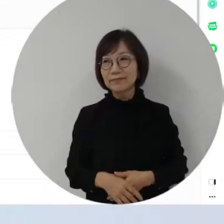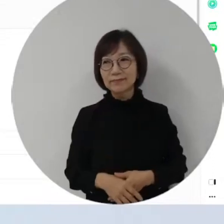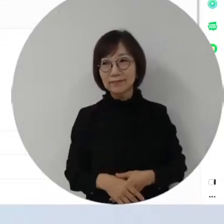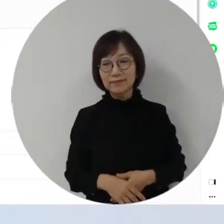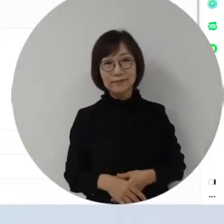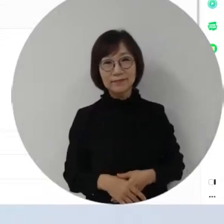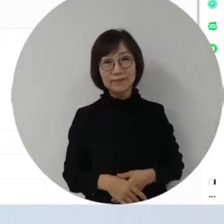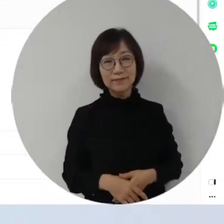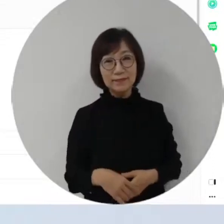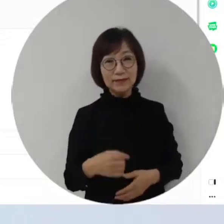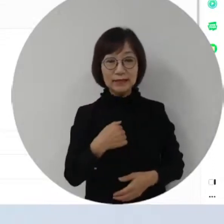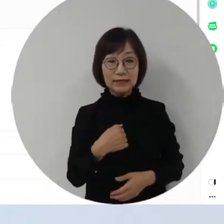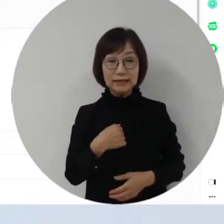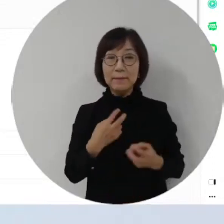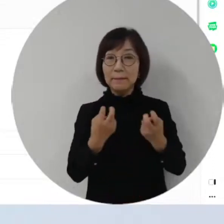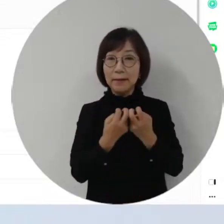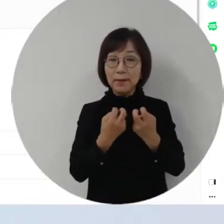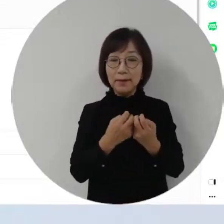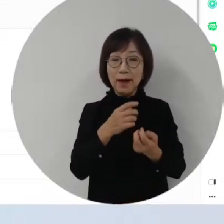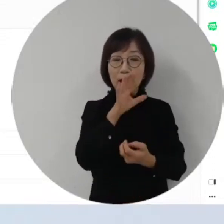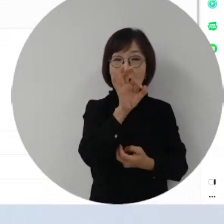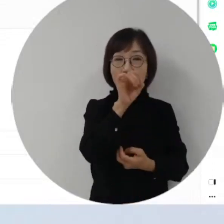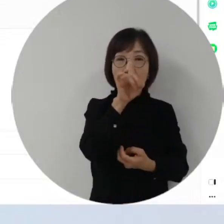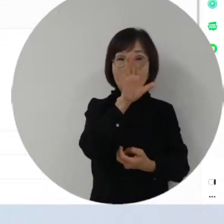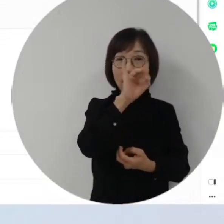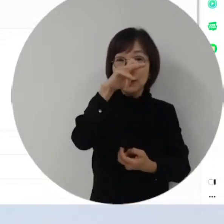저는 아이콘과 이름 해주도록 할게요.